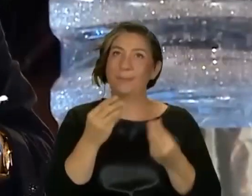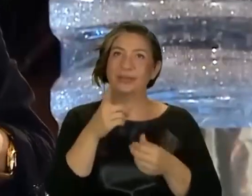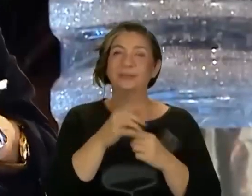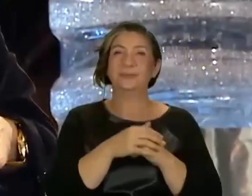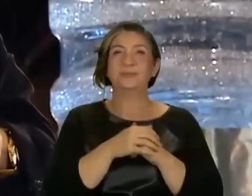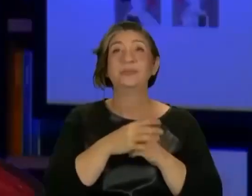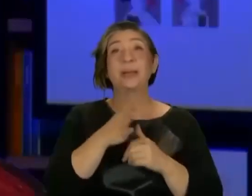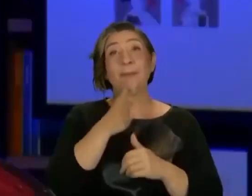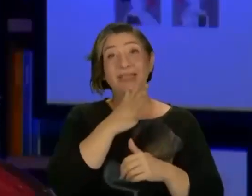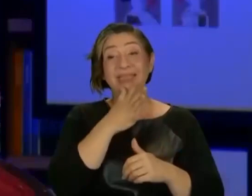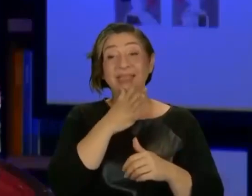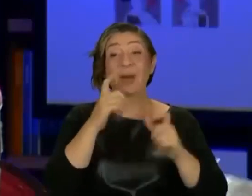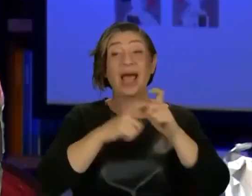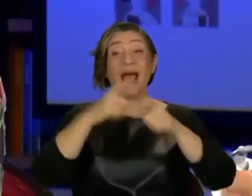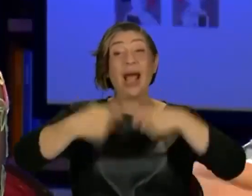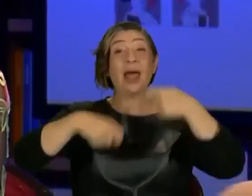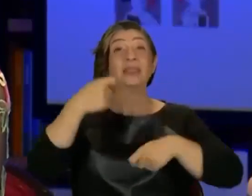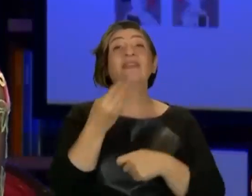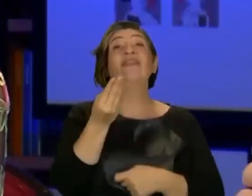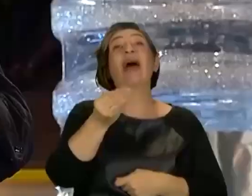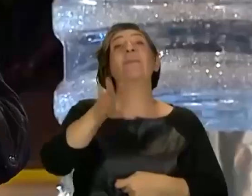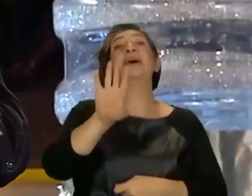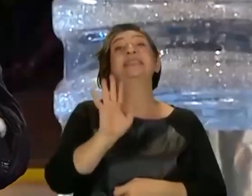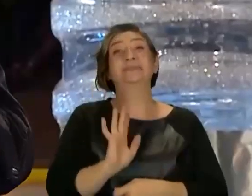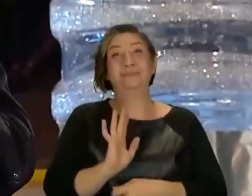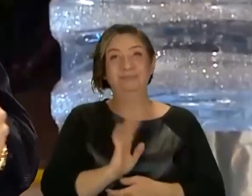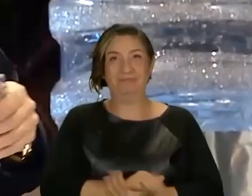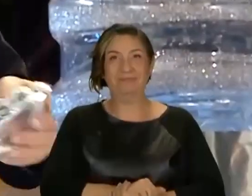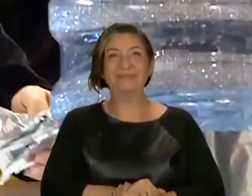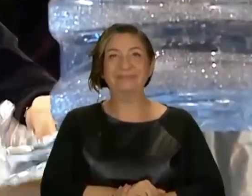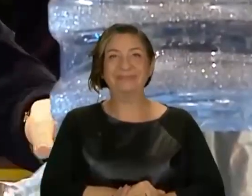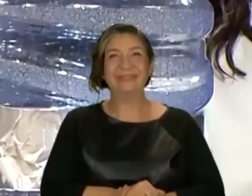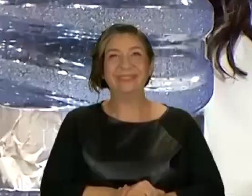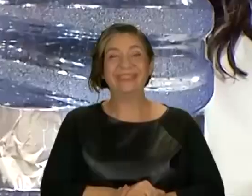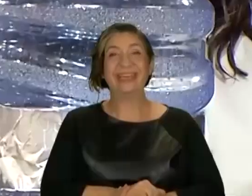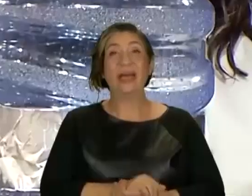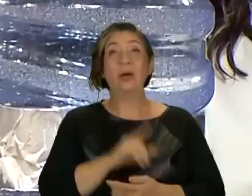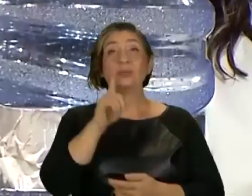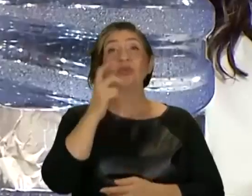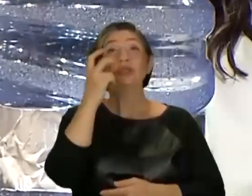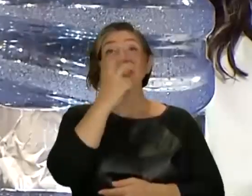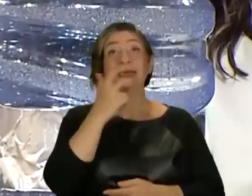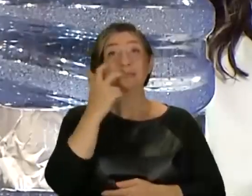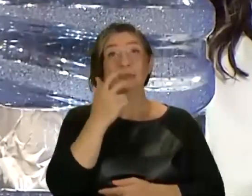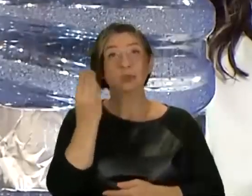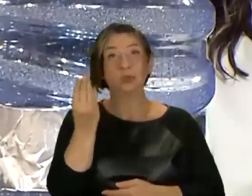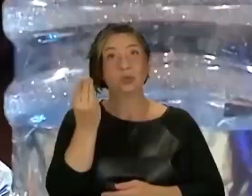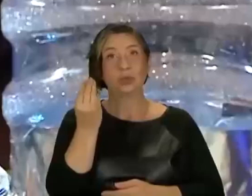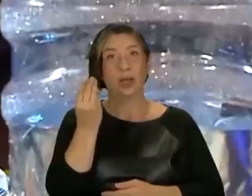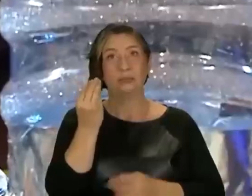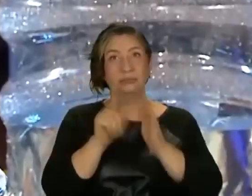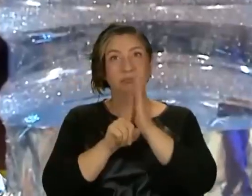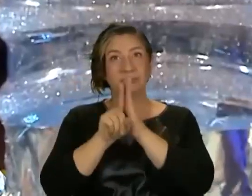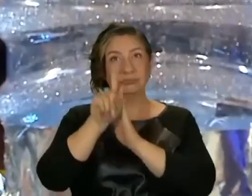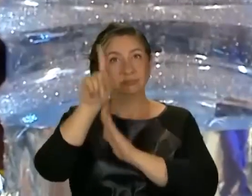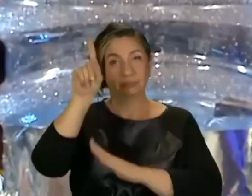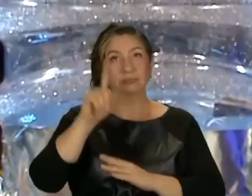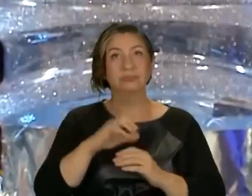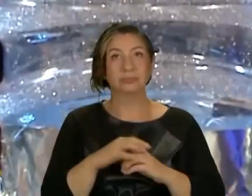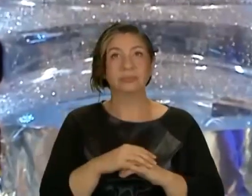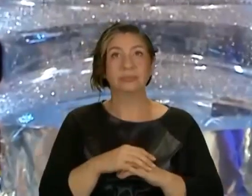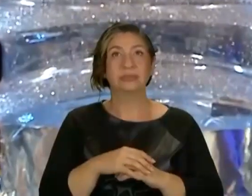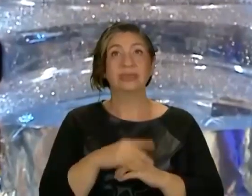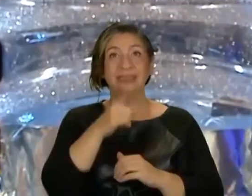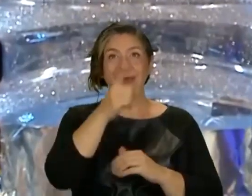ilgili bilseydim garanti vermezdim. Bu entonasyon çok önemli. Bu şarkınız güzel tuttu.